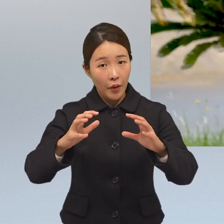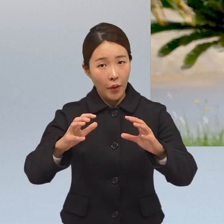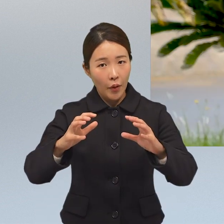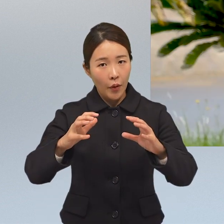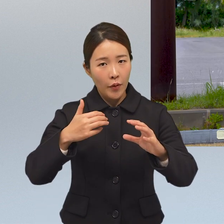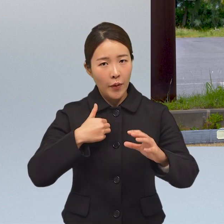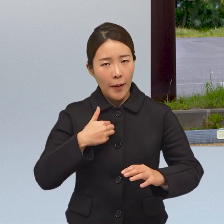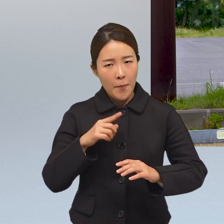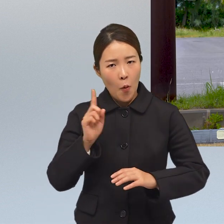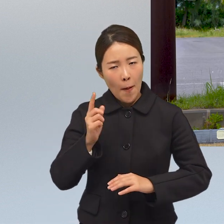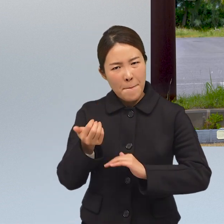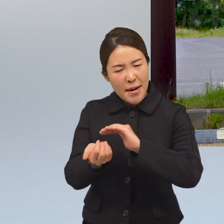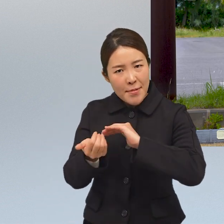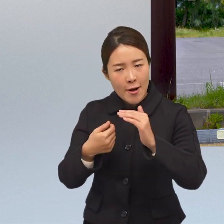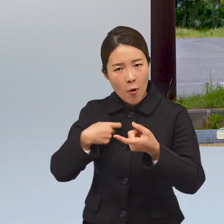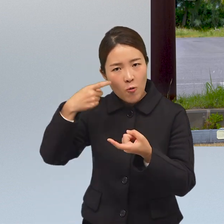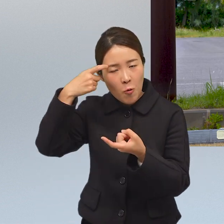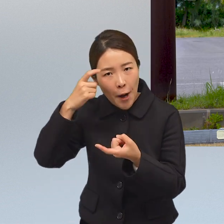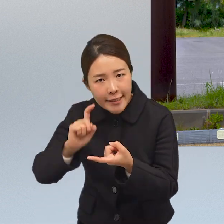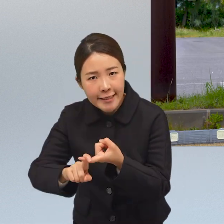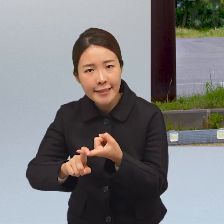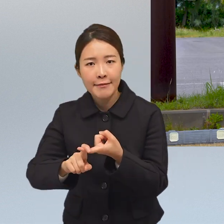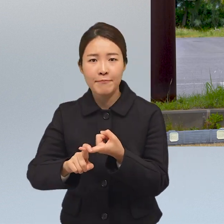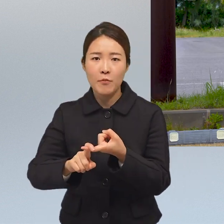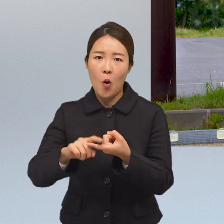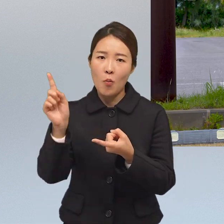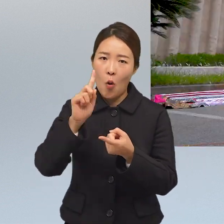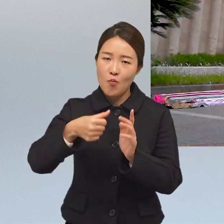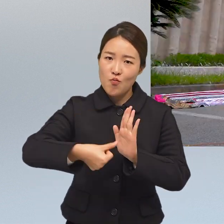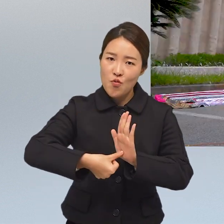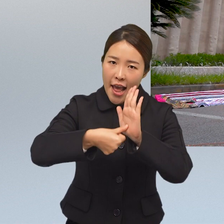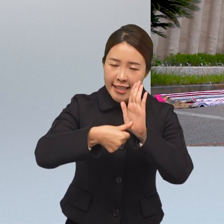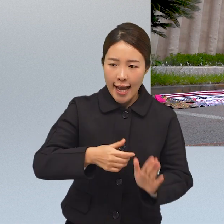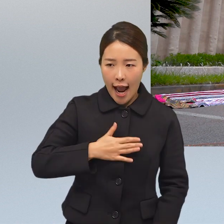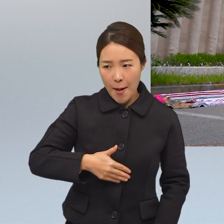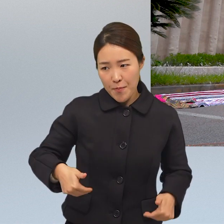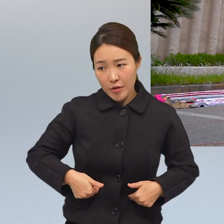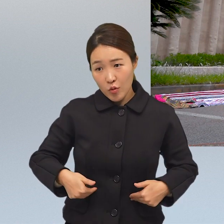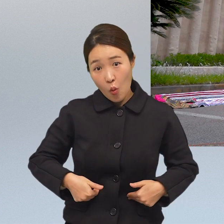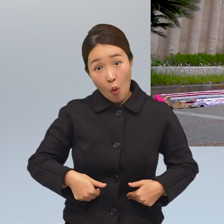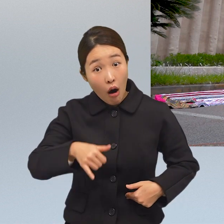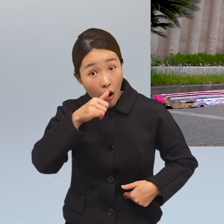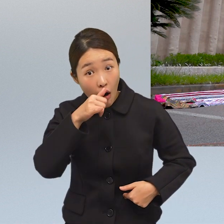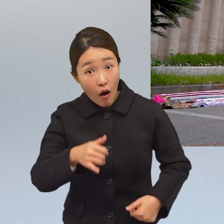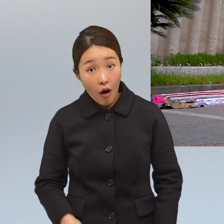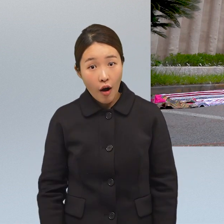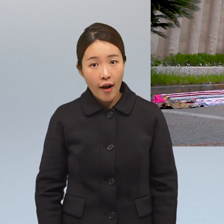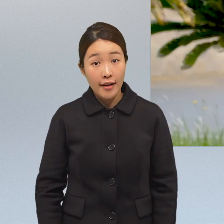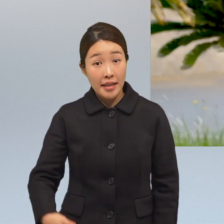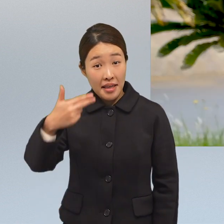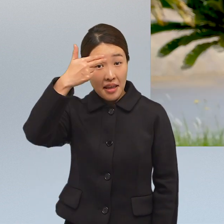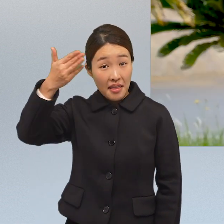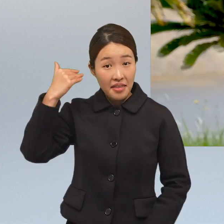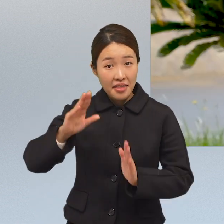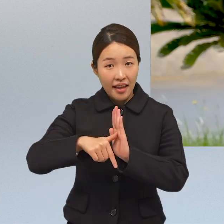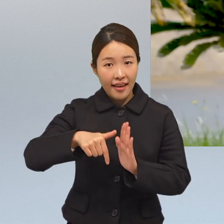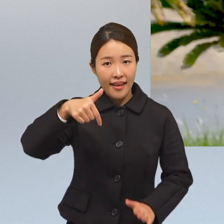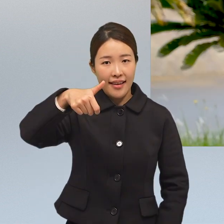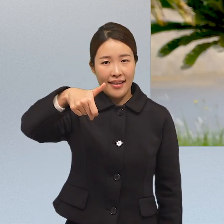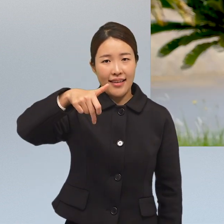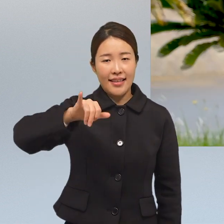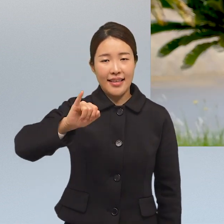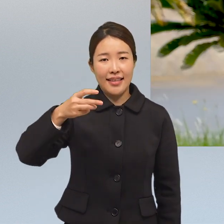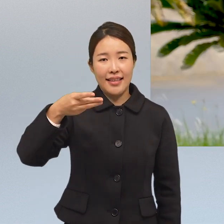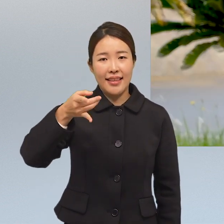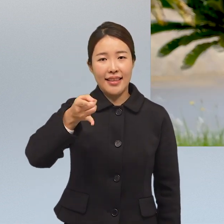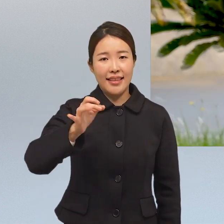케냐에서는 혹시 우리가 막 좀 미리 관심을 가져야 되는 어떤 브랜드라든지 뭐 어떤 작품 같은 게 있을까요? 옛날에 같은